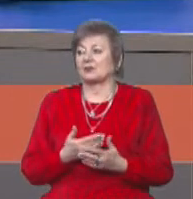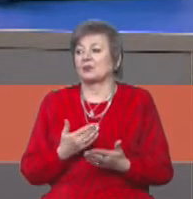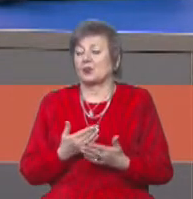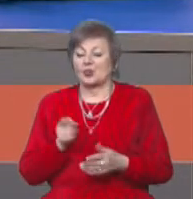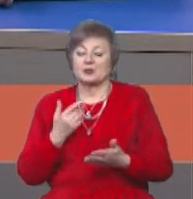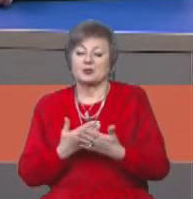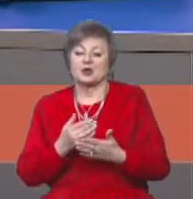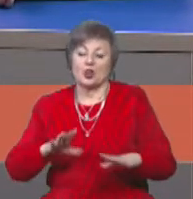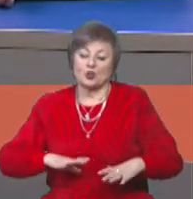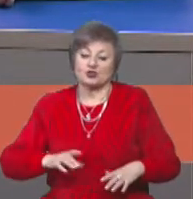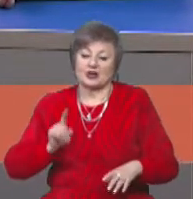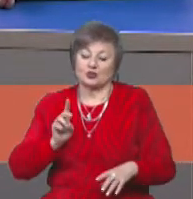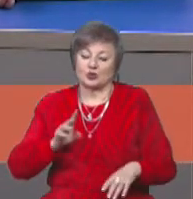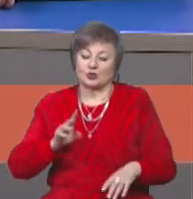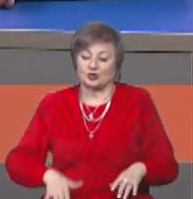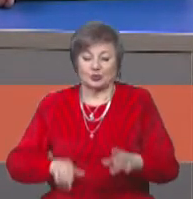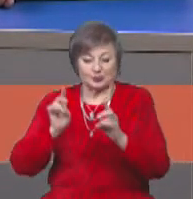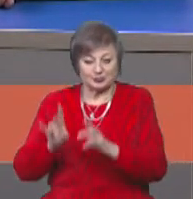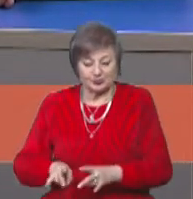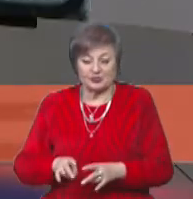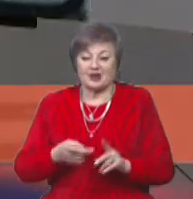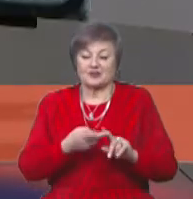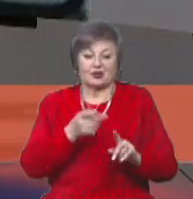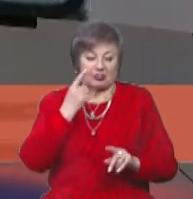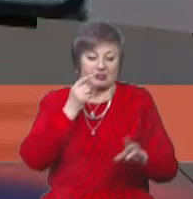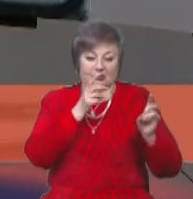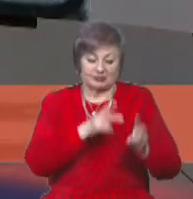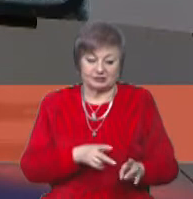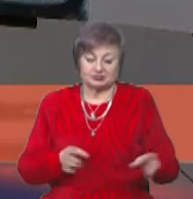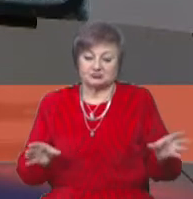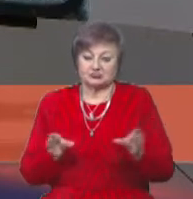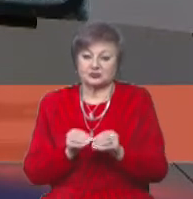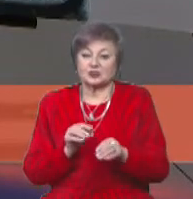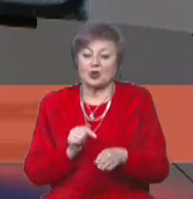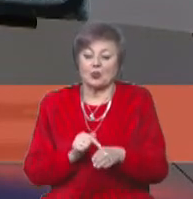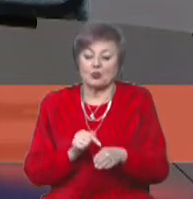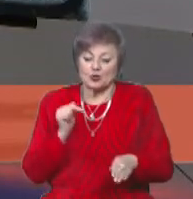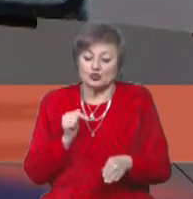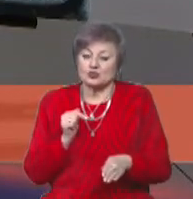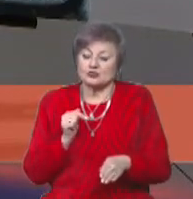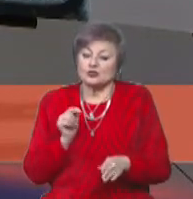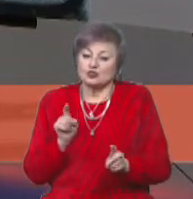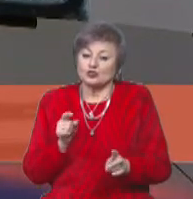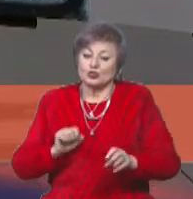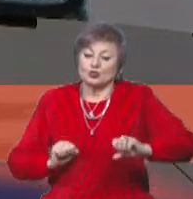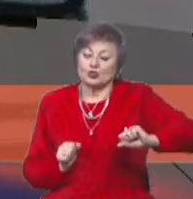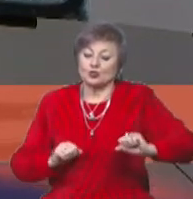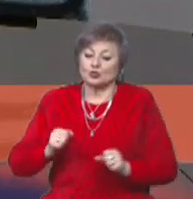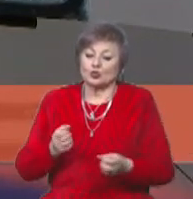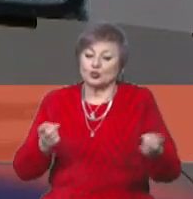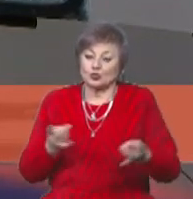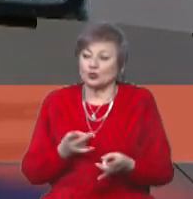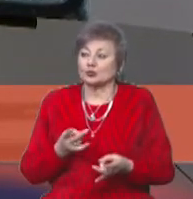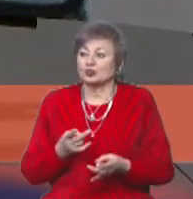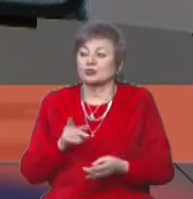поранену колись гран мерсі, вона як відчула себе потрібною. Вона почала